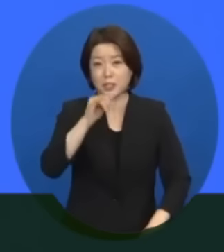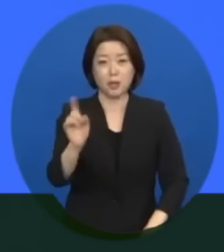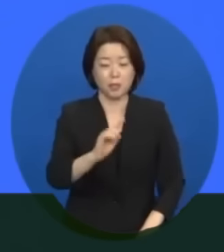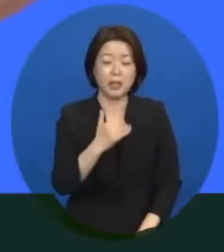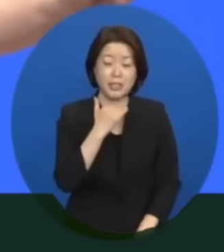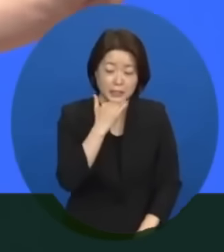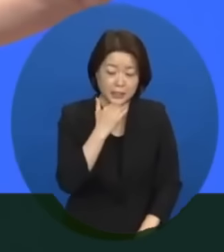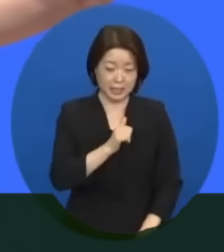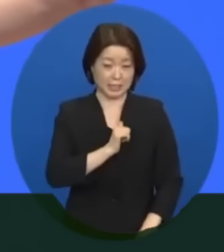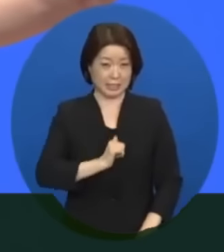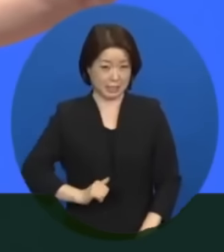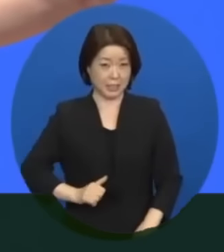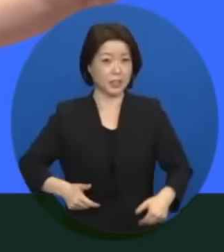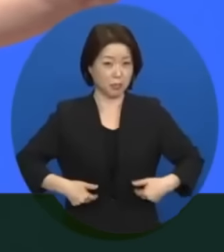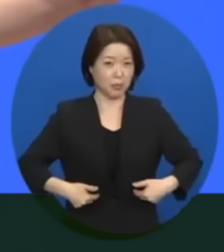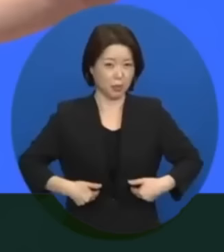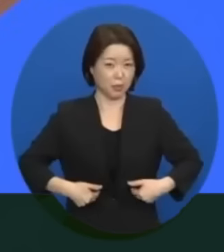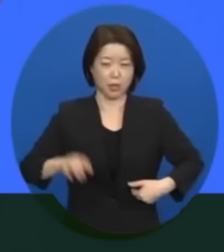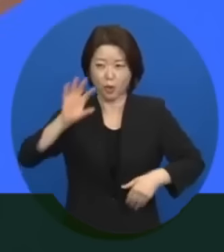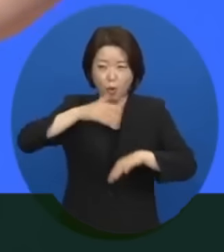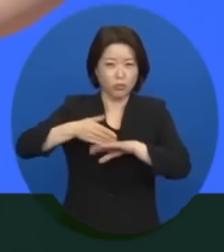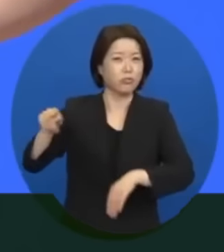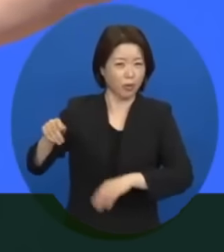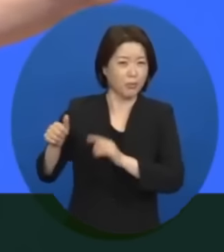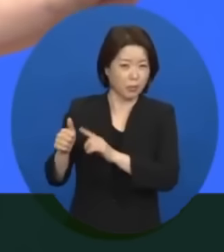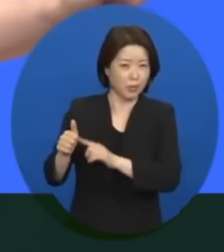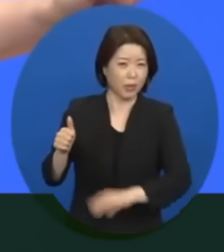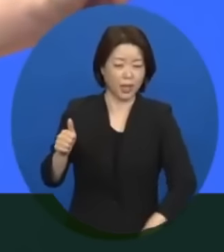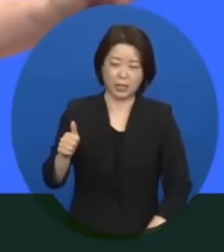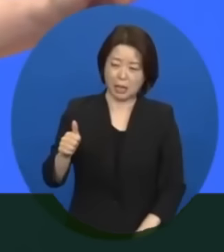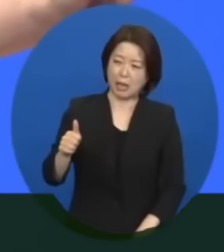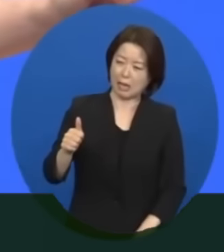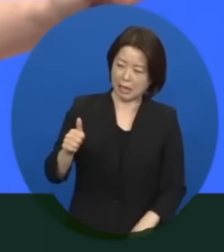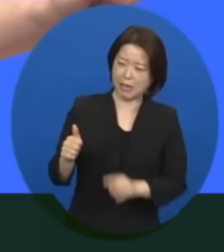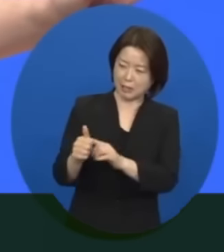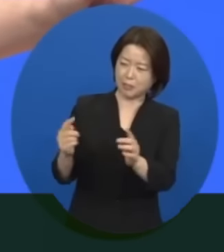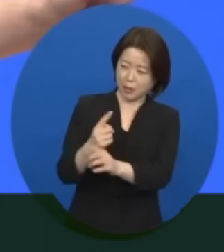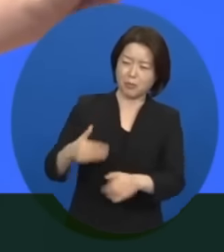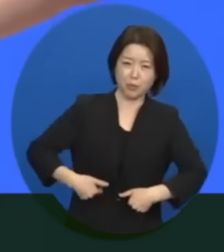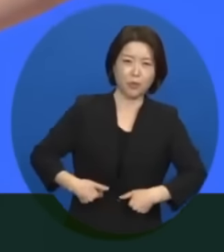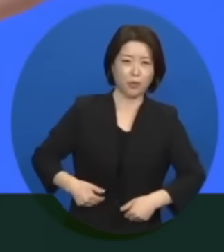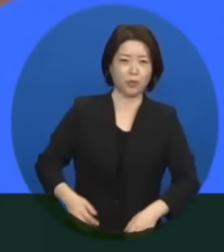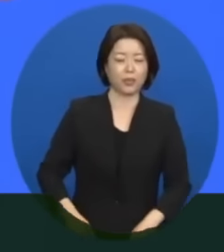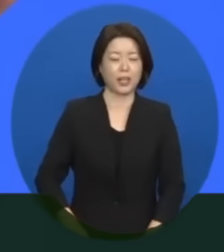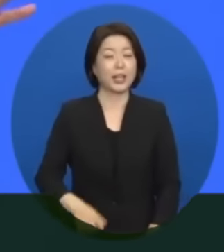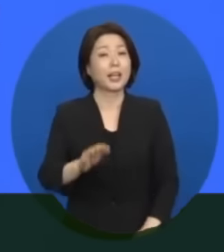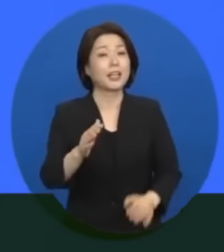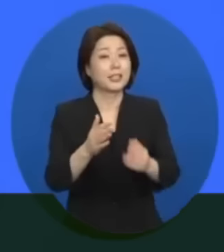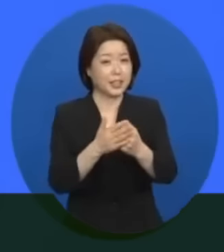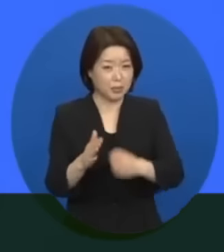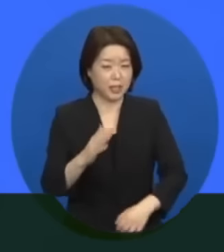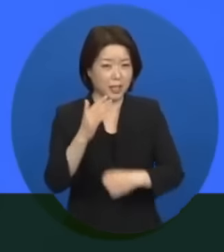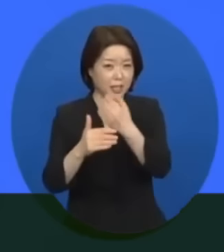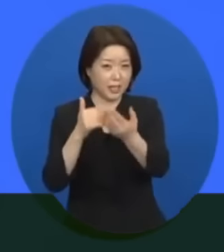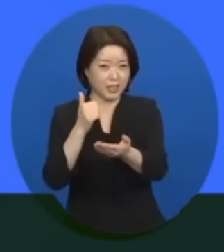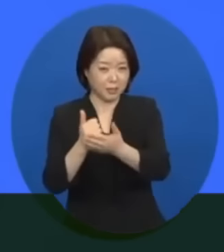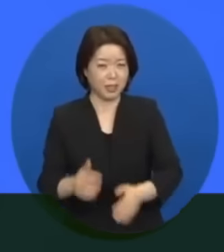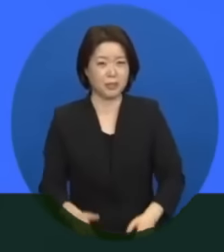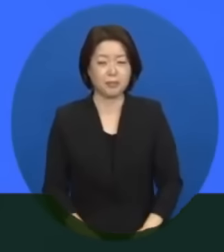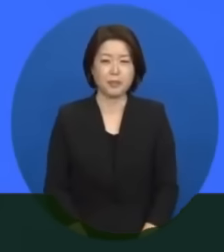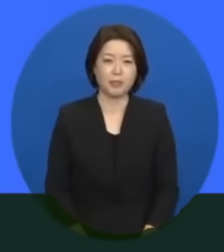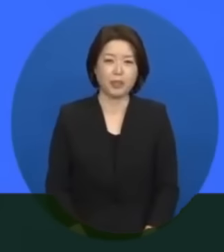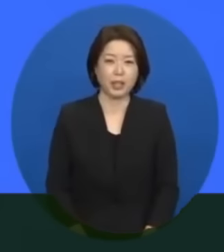인내할 줄 알고 이거를 좀 다름을 받아야 되는 거예 그래서 하나님께서 주님께서